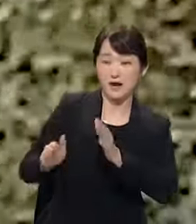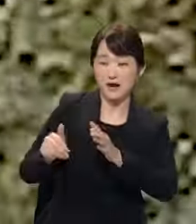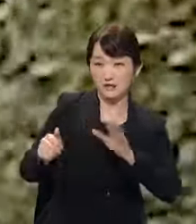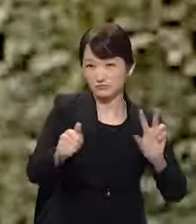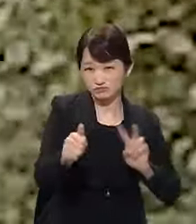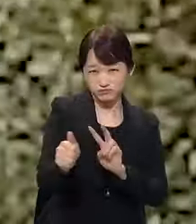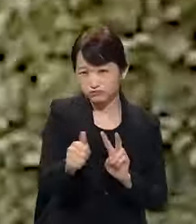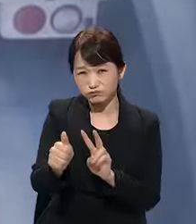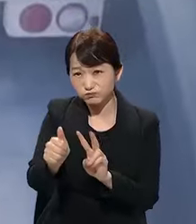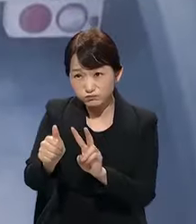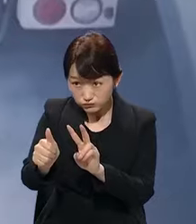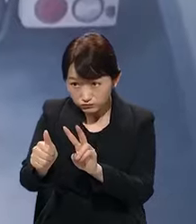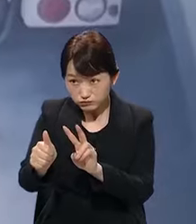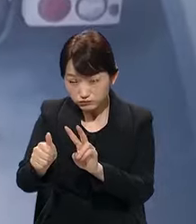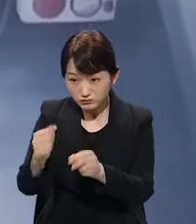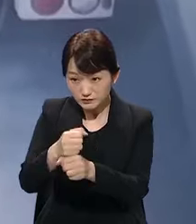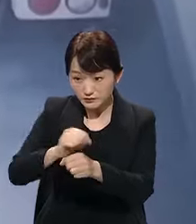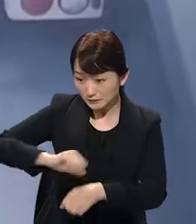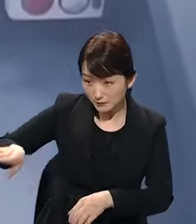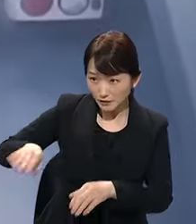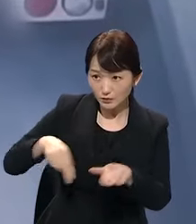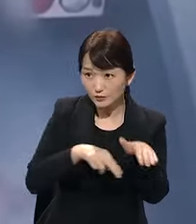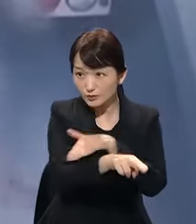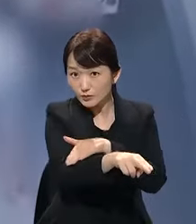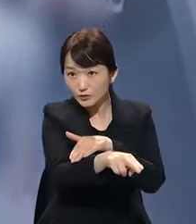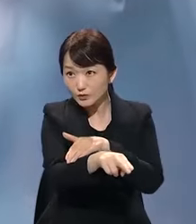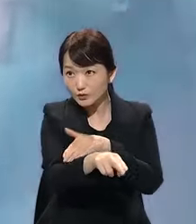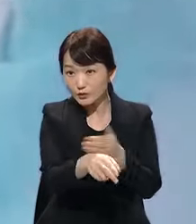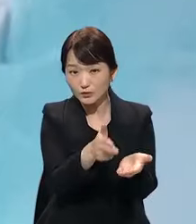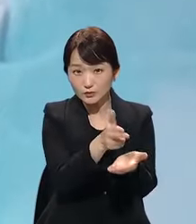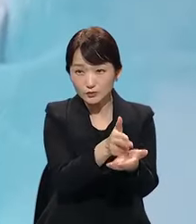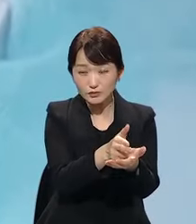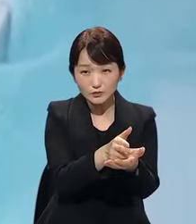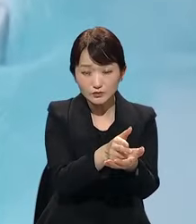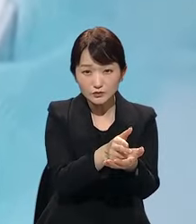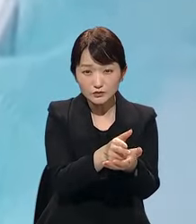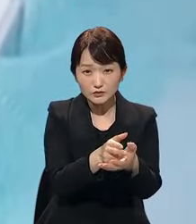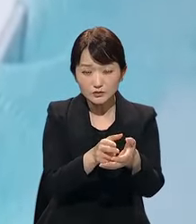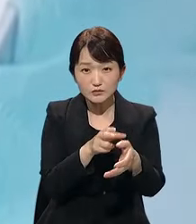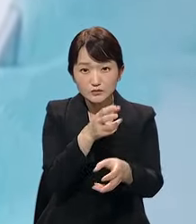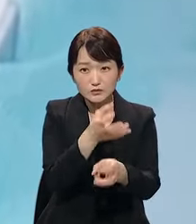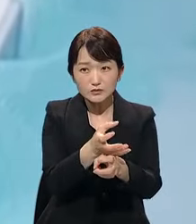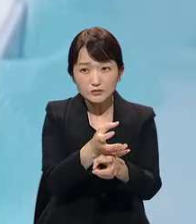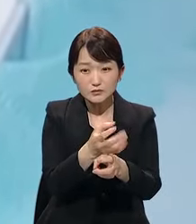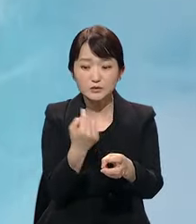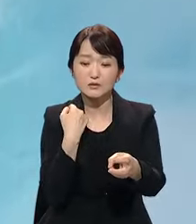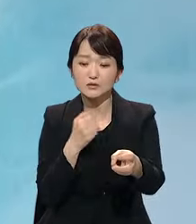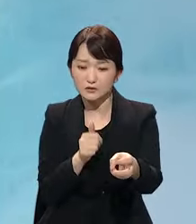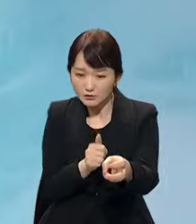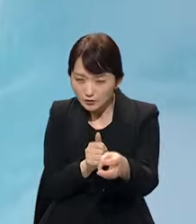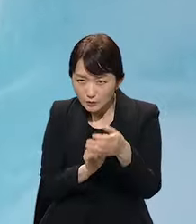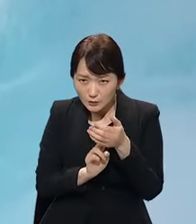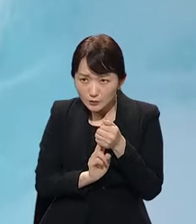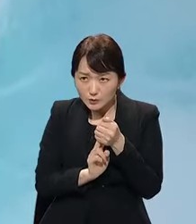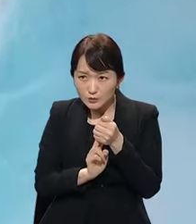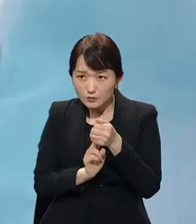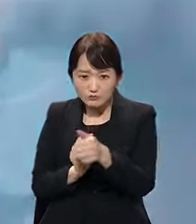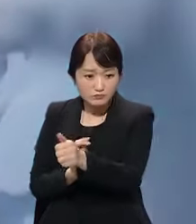후다닥 도망갑니다. 자, 짐까지 버리고 튀어간다. 아이고, 주차장 골목으로 들어와서 트럭 뒤로 숨었네. 아이고, 경찰 그냥 치면 여기 있는데 그냥 가면